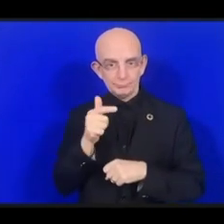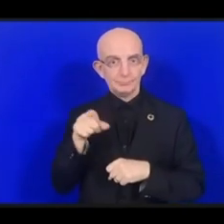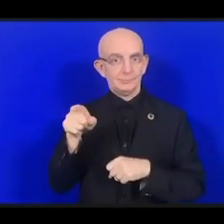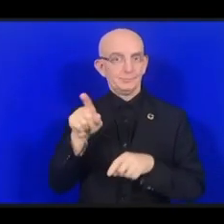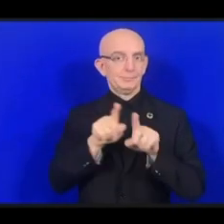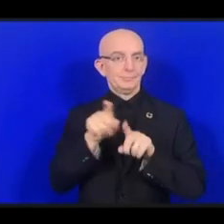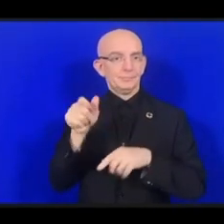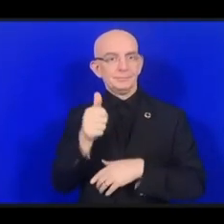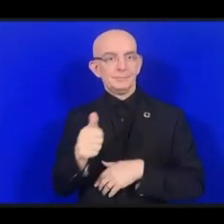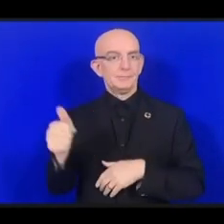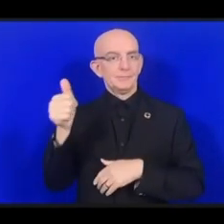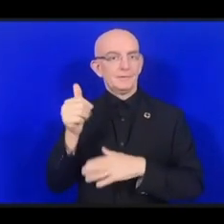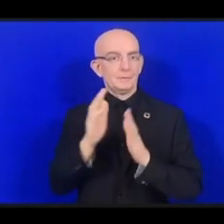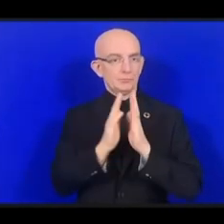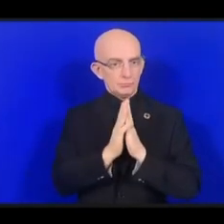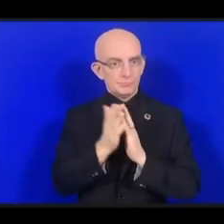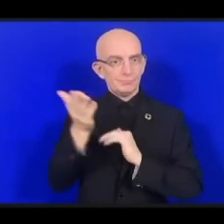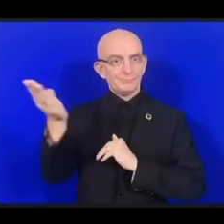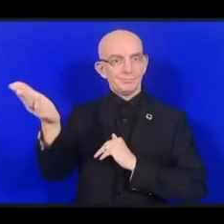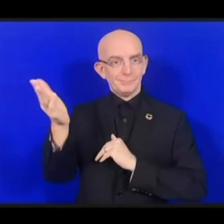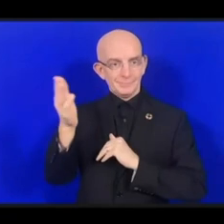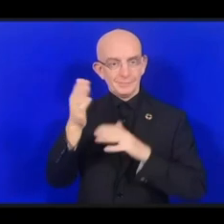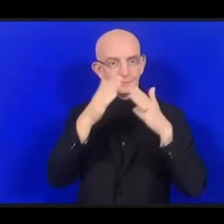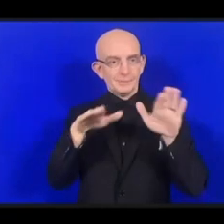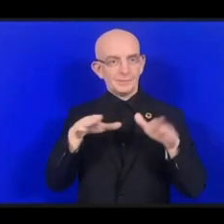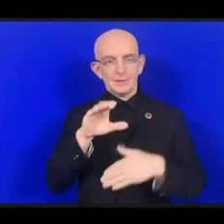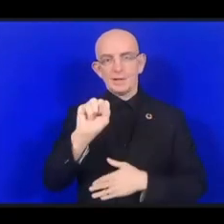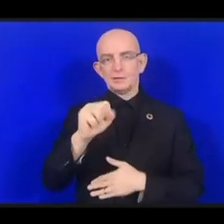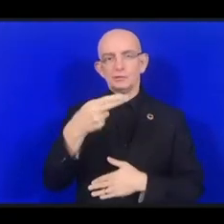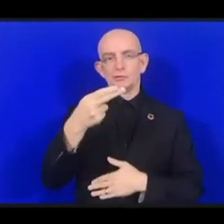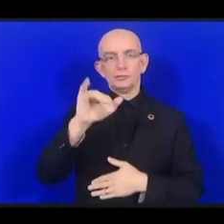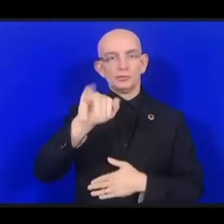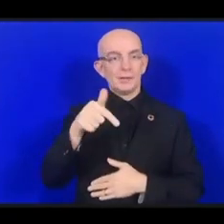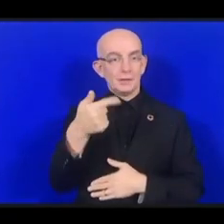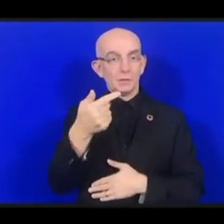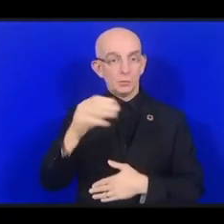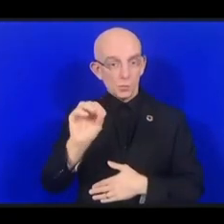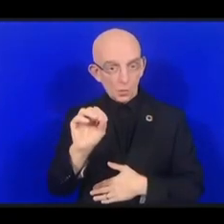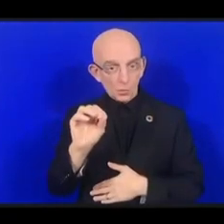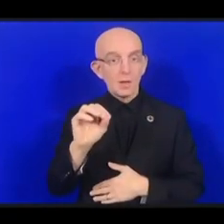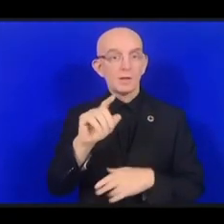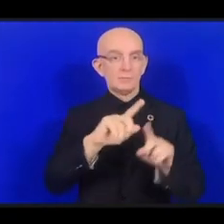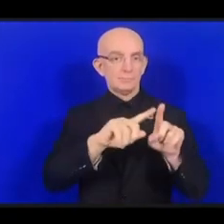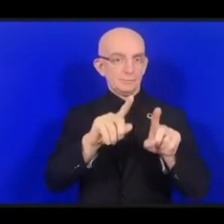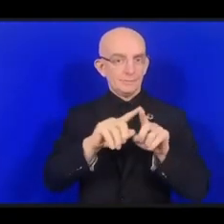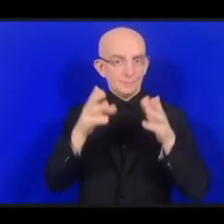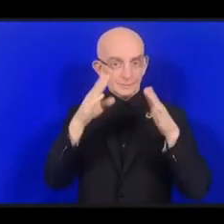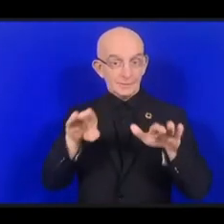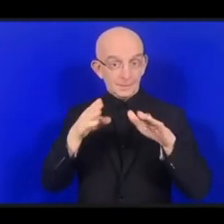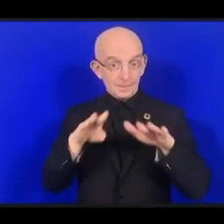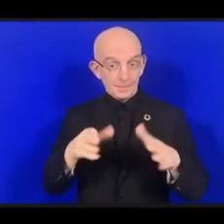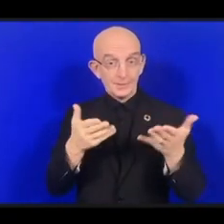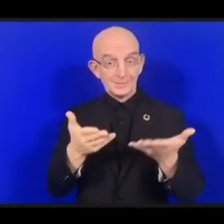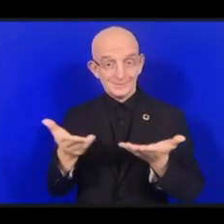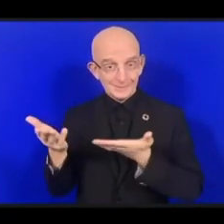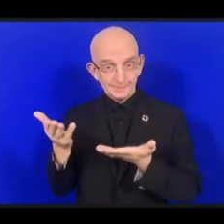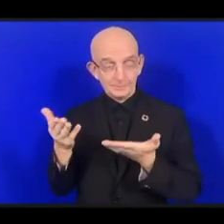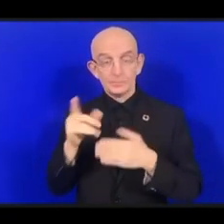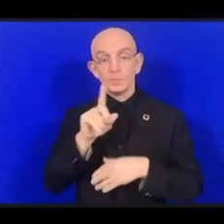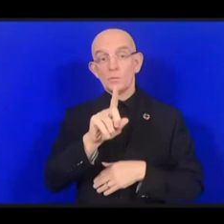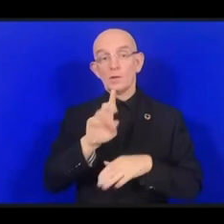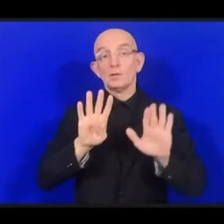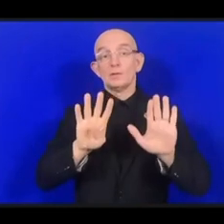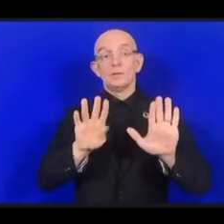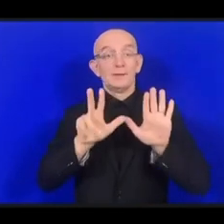كهنه معبد كيوميزو ديرا منذ 1988 في اليابان اشتهر